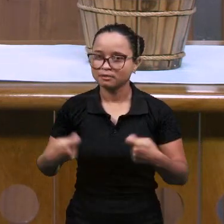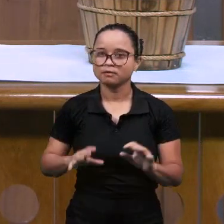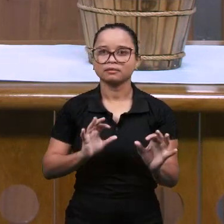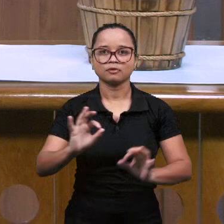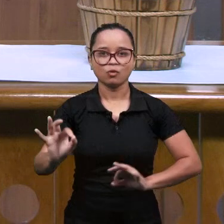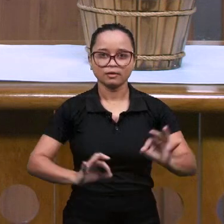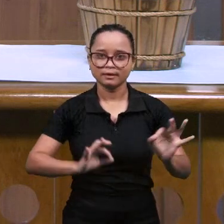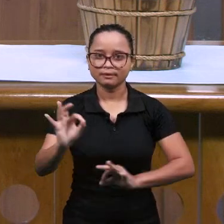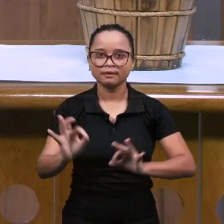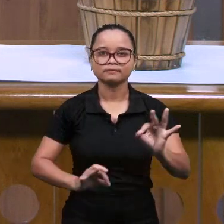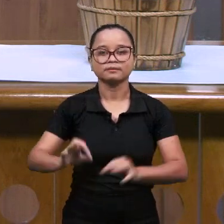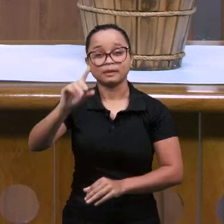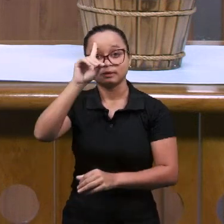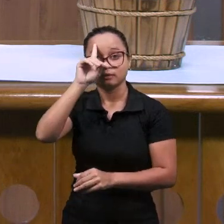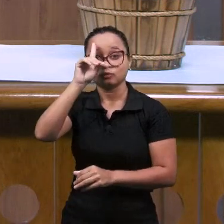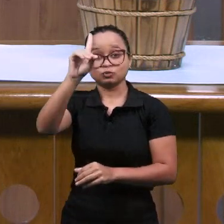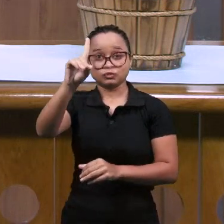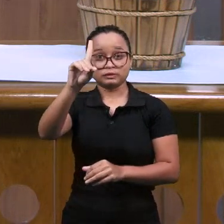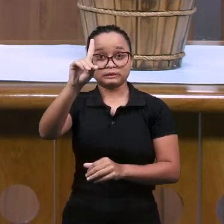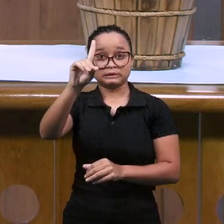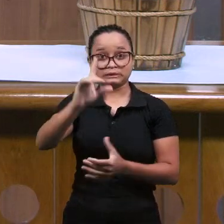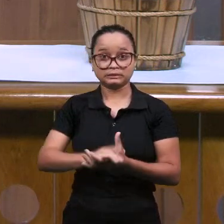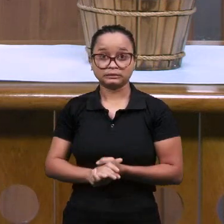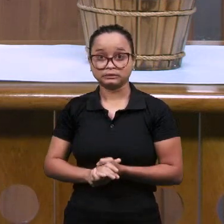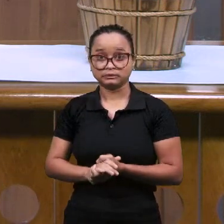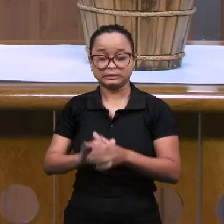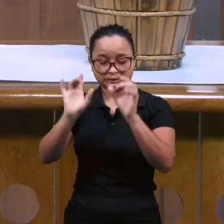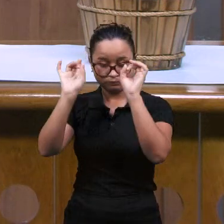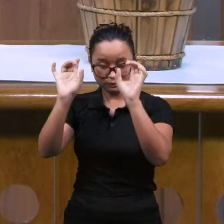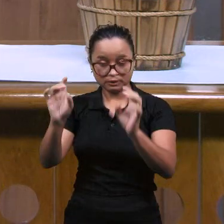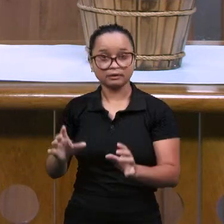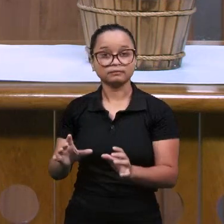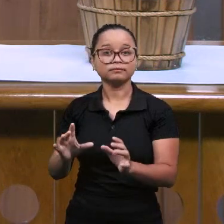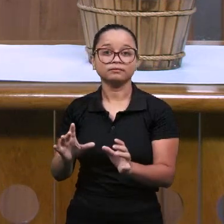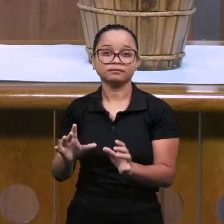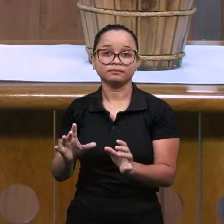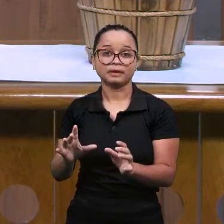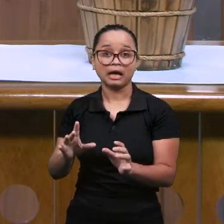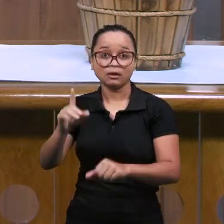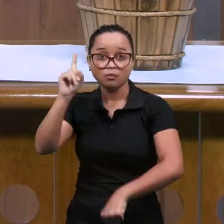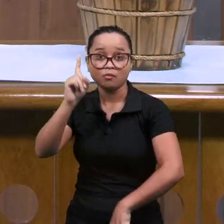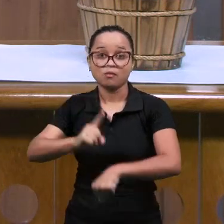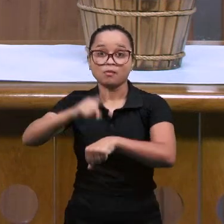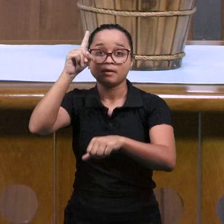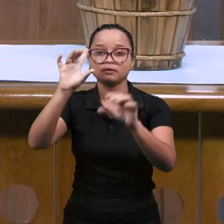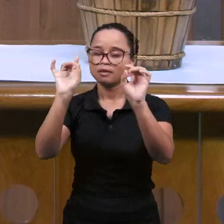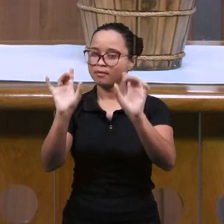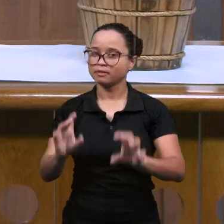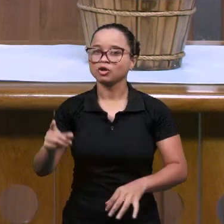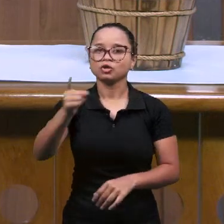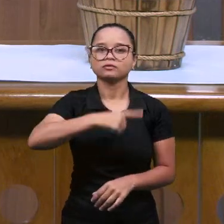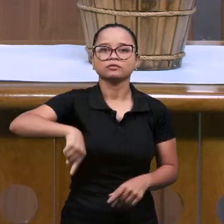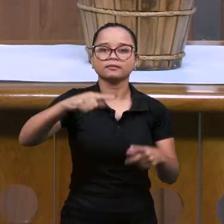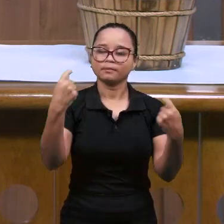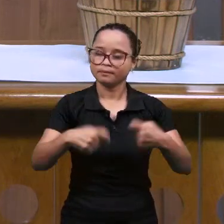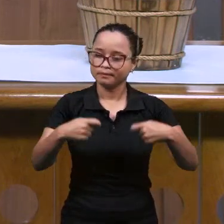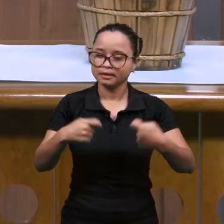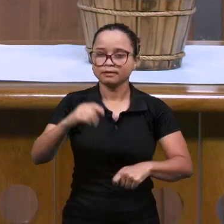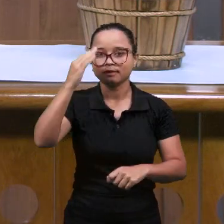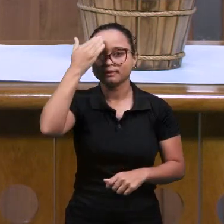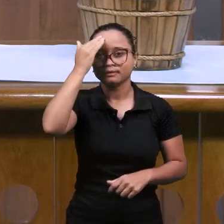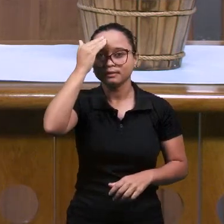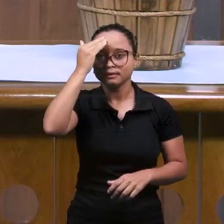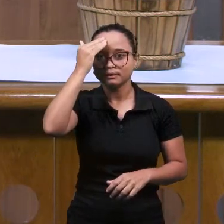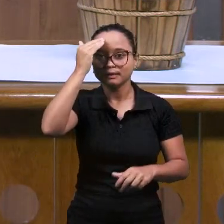préparer pour cette grande marche, ce grand passage. Et nous devons comprendre tous les éléments